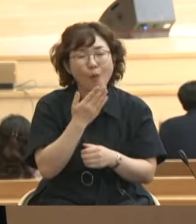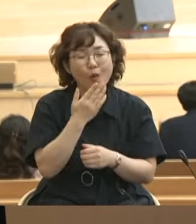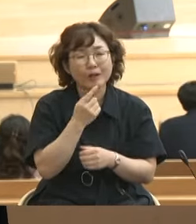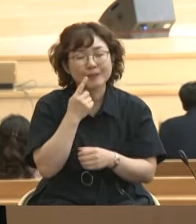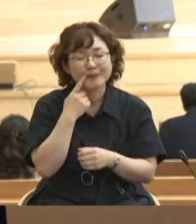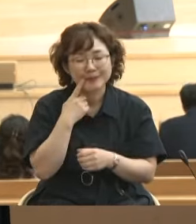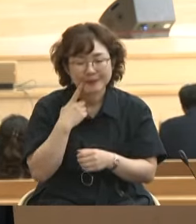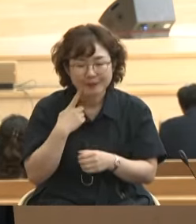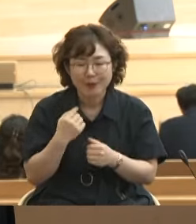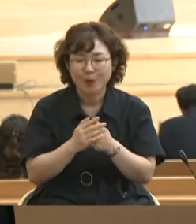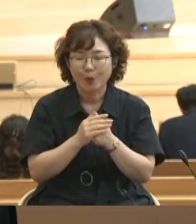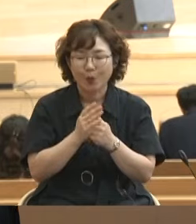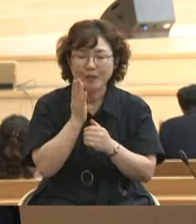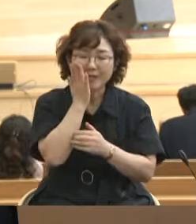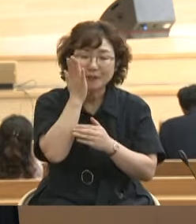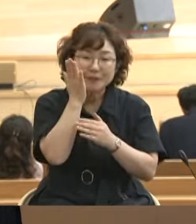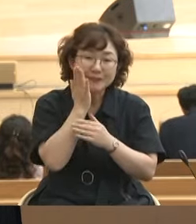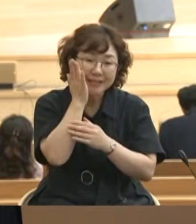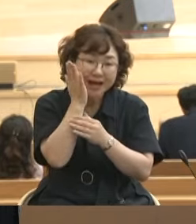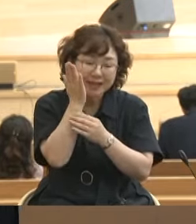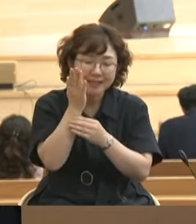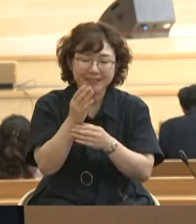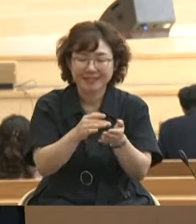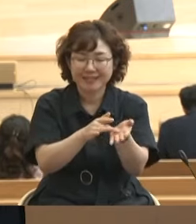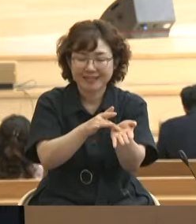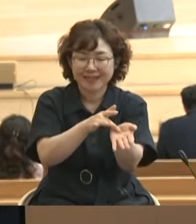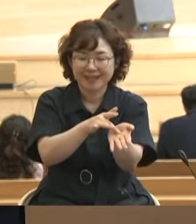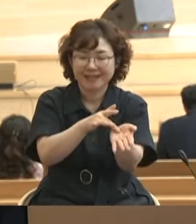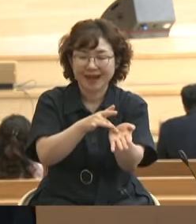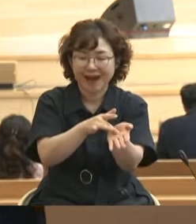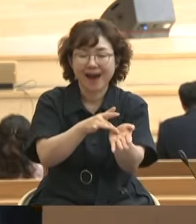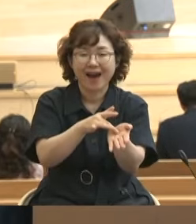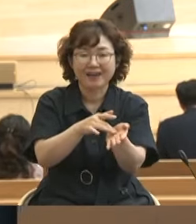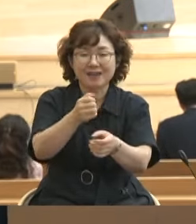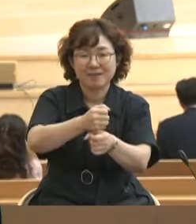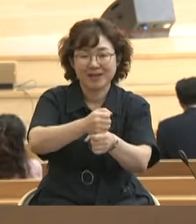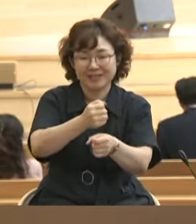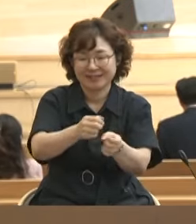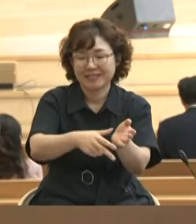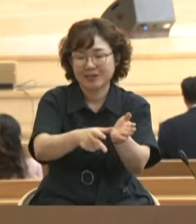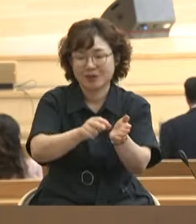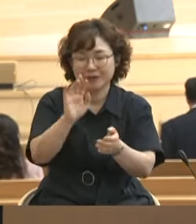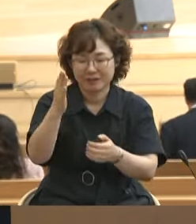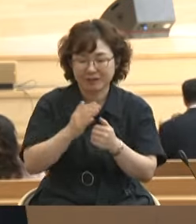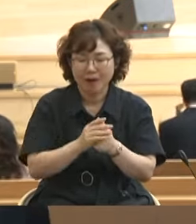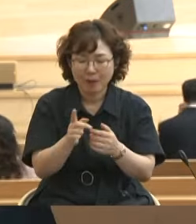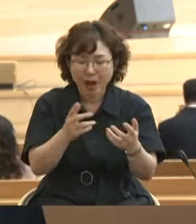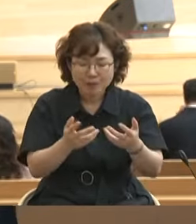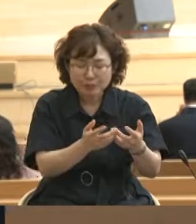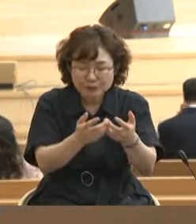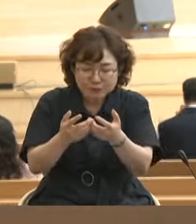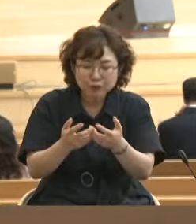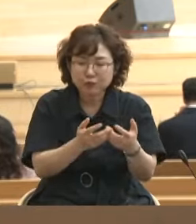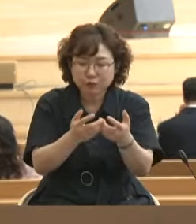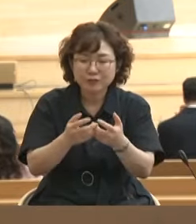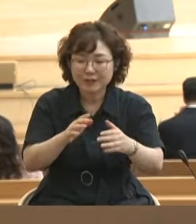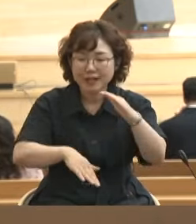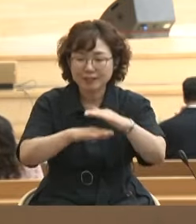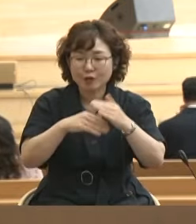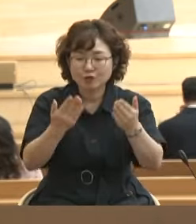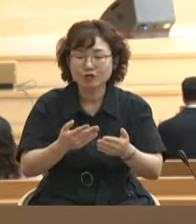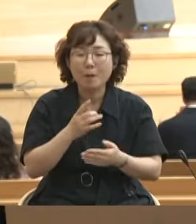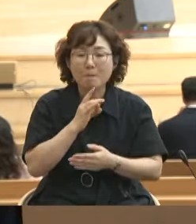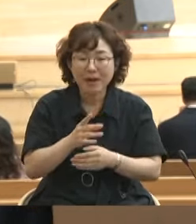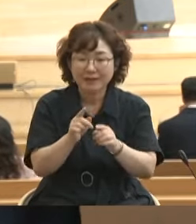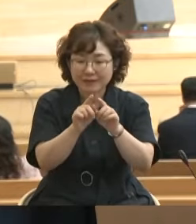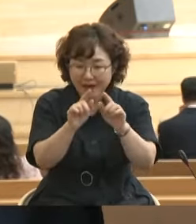약 재료가 되리라. 그러니까 풍성하게 채워주시는 것뿐만